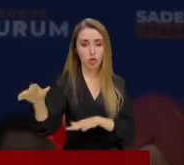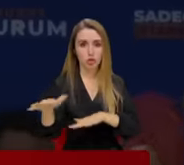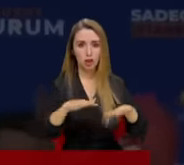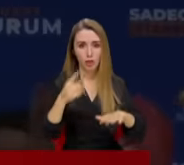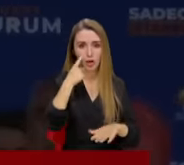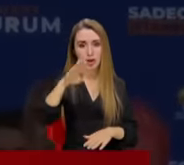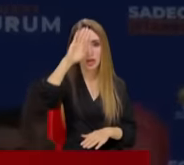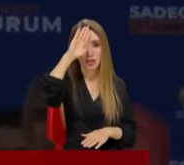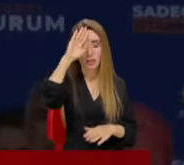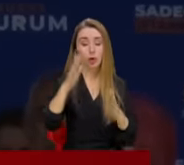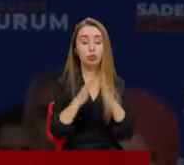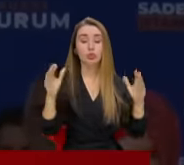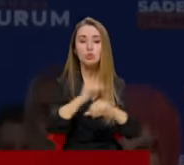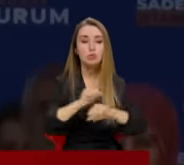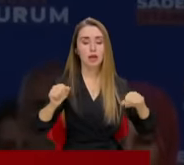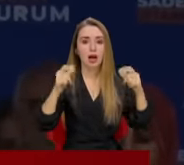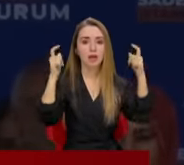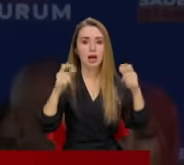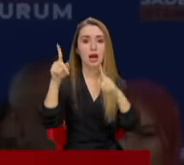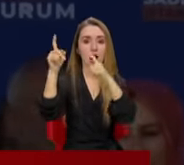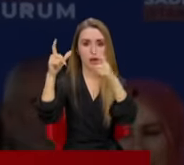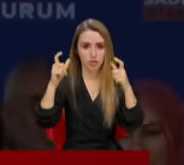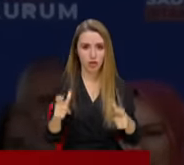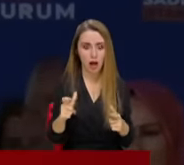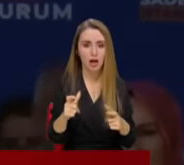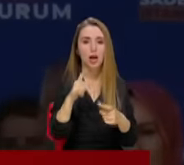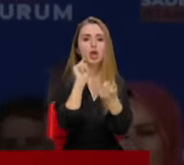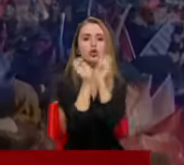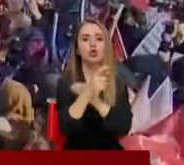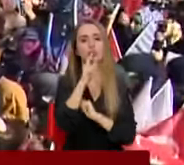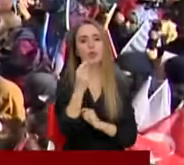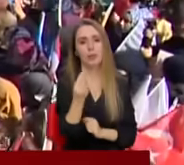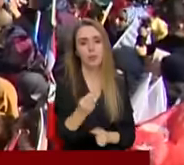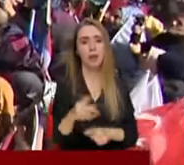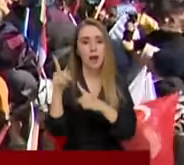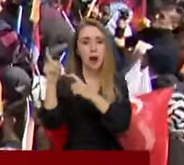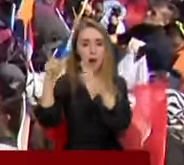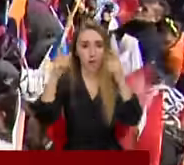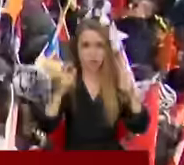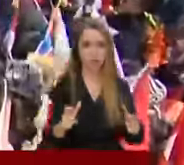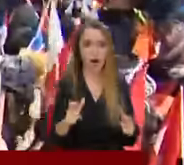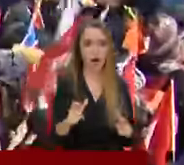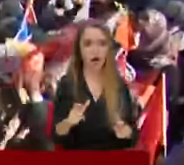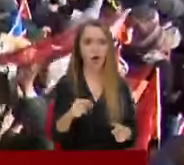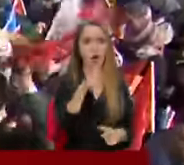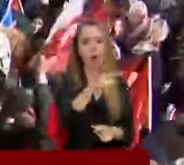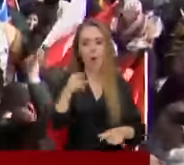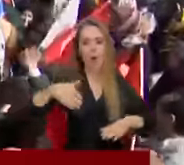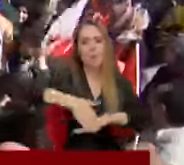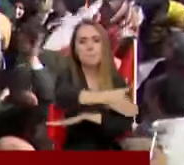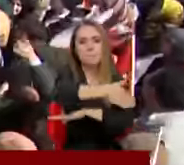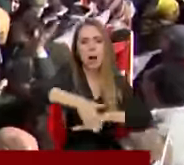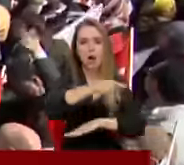depreminde İstanbul'da en büyük zararın yaşandığı avcılarda dönüşüm sözü verdi. Avcıların her bir